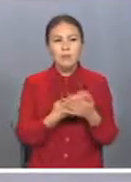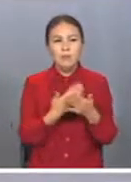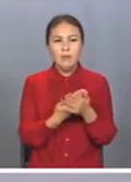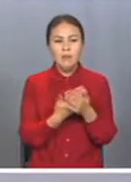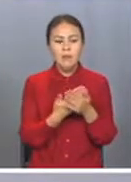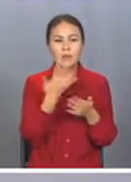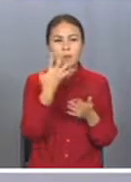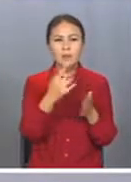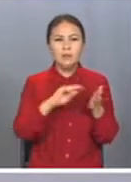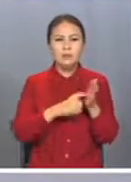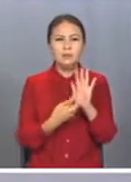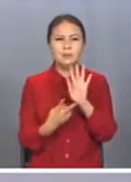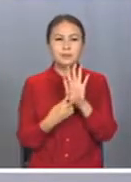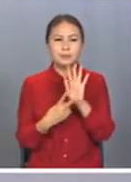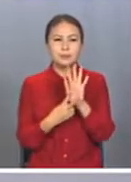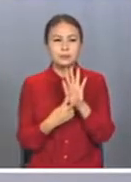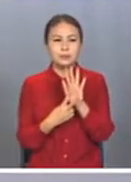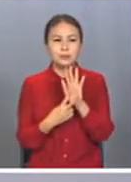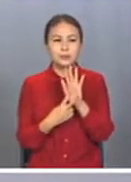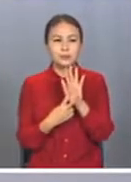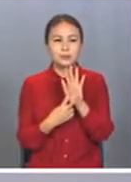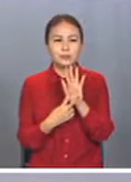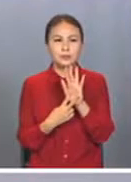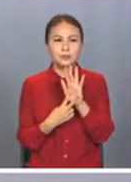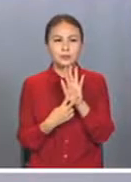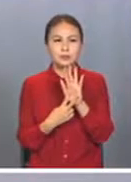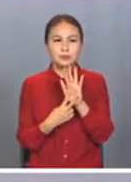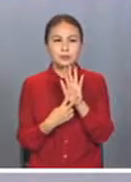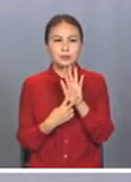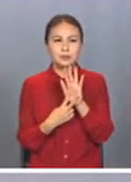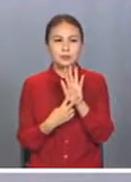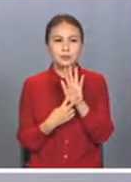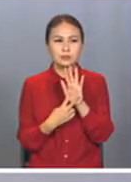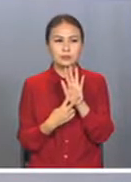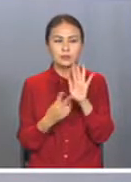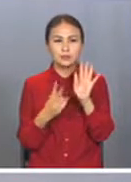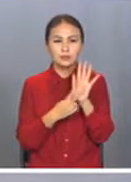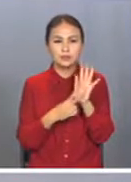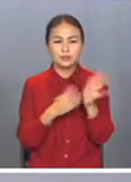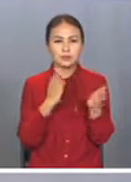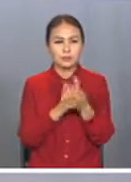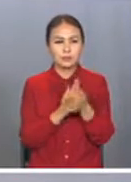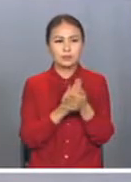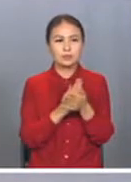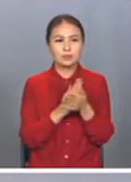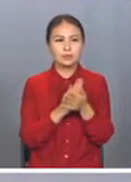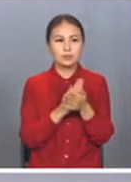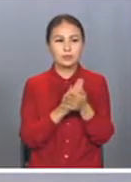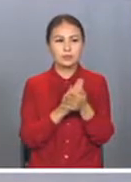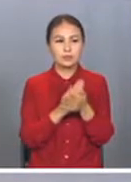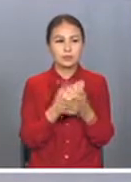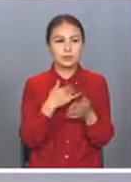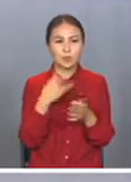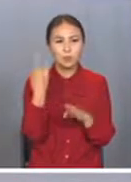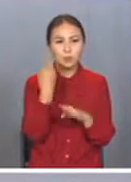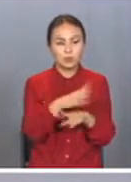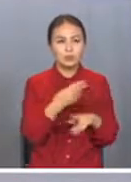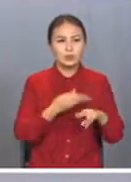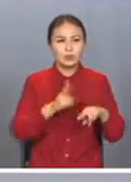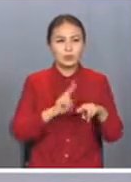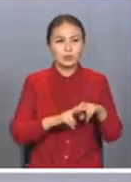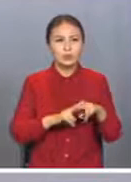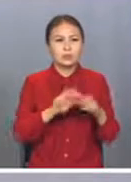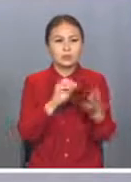5 пен 7-ні көбейтіндісі бізде 7 саны бар. Яғни 21-дің 7-сі бізге қажет болмайды. Сондықтан ол